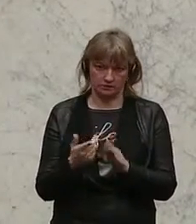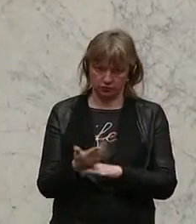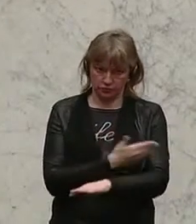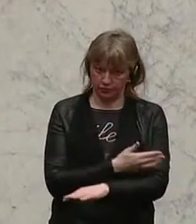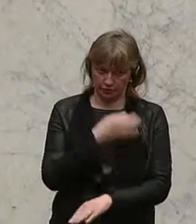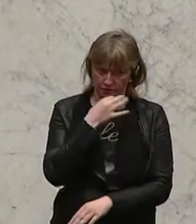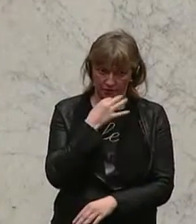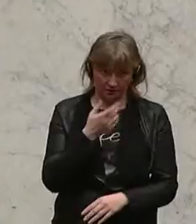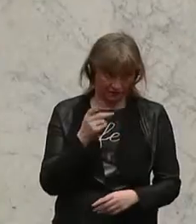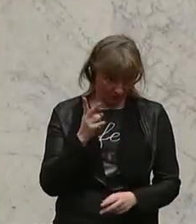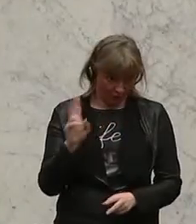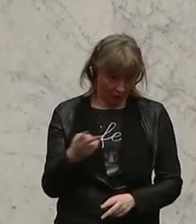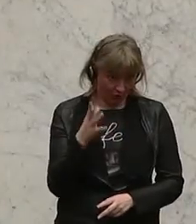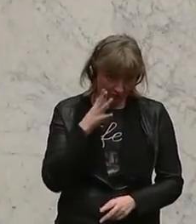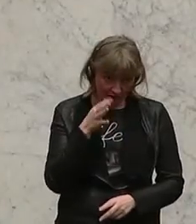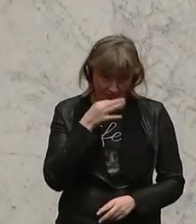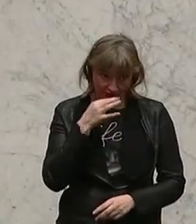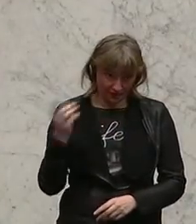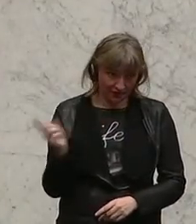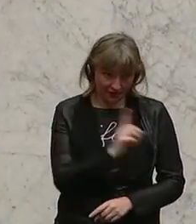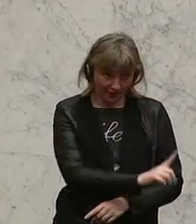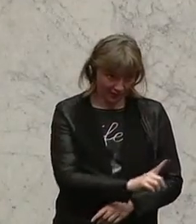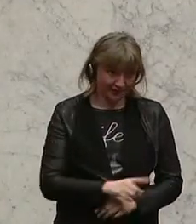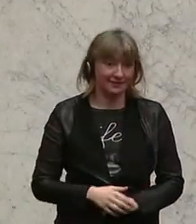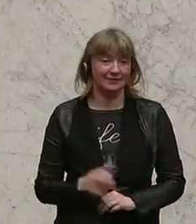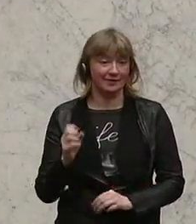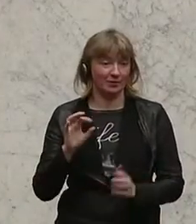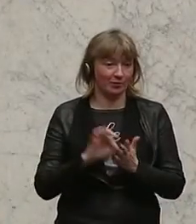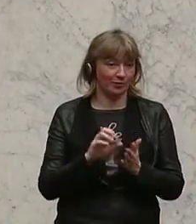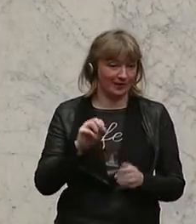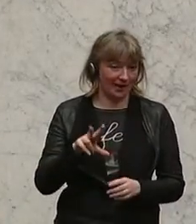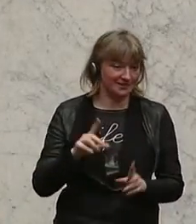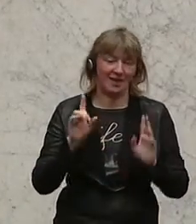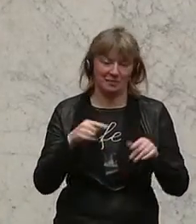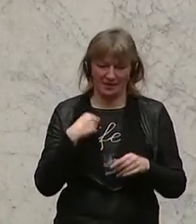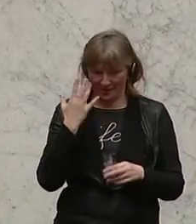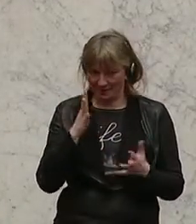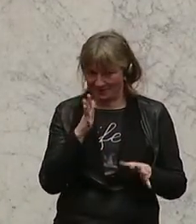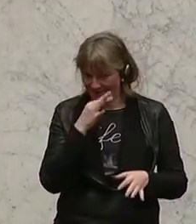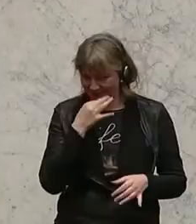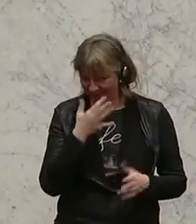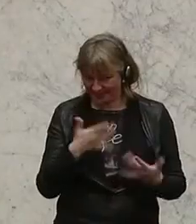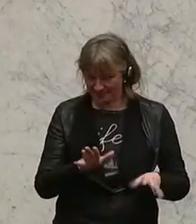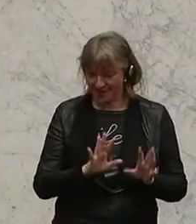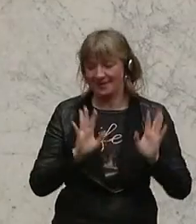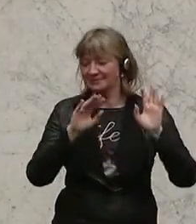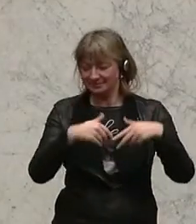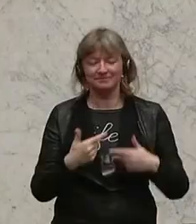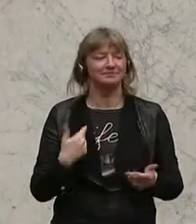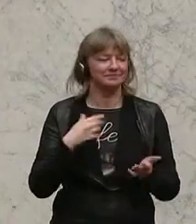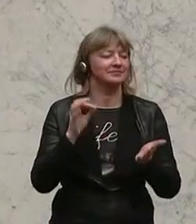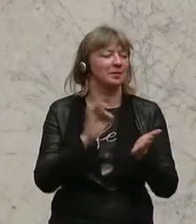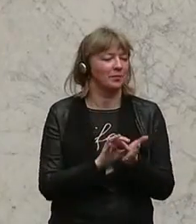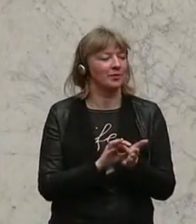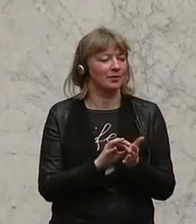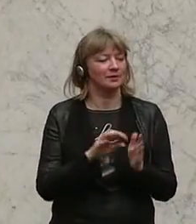Weiß ich nicht, ob Sie dann noch einmal die Rede wiederholen werden zum Tagesordnungspunkt 13, aber ich glaube nicht. Gell? Wir sind bei der